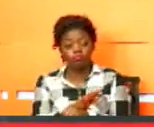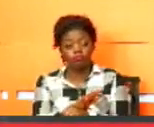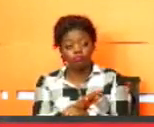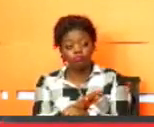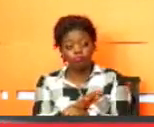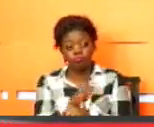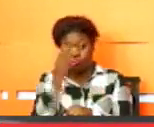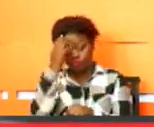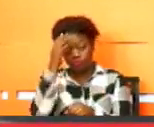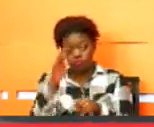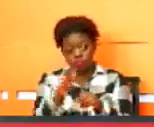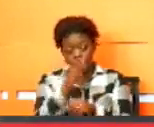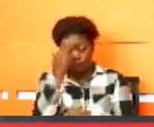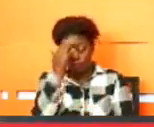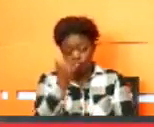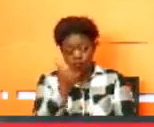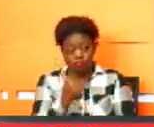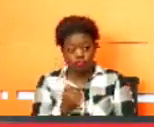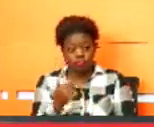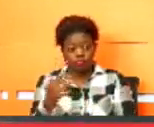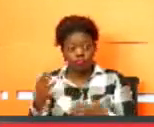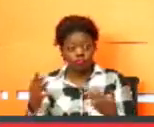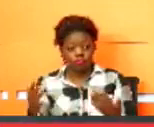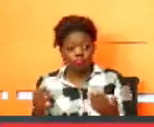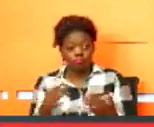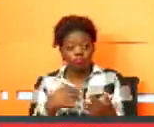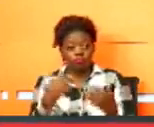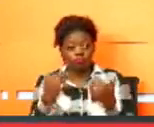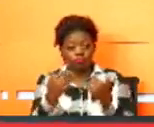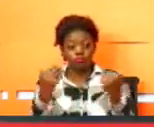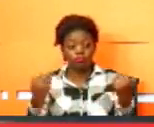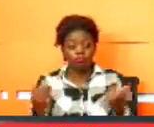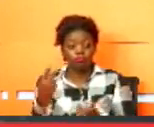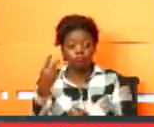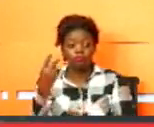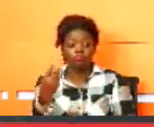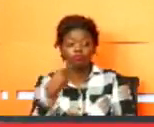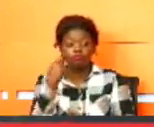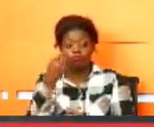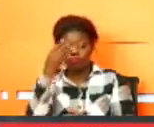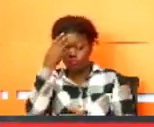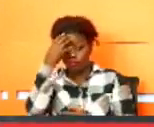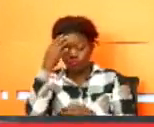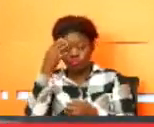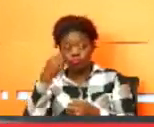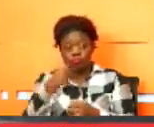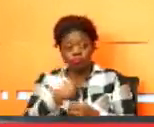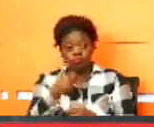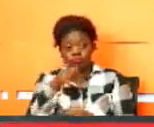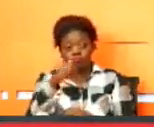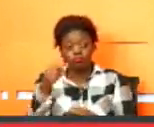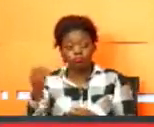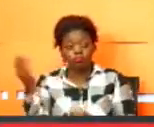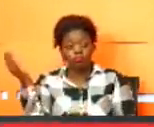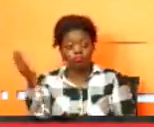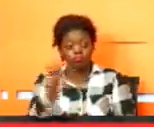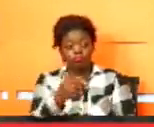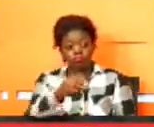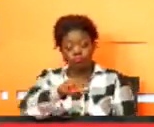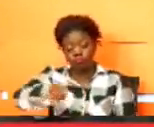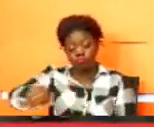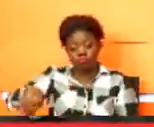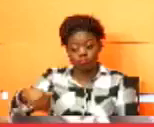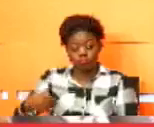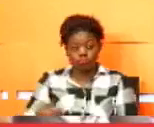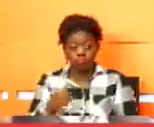Waswala ku lwaki? Naswala olw'omwana abaana bange awo babiri banswaza omu okutema n'omu okwenda.